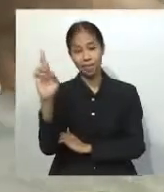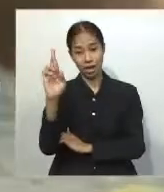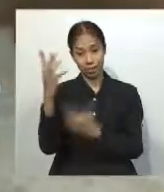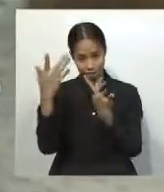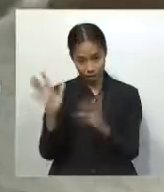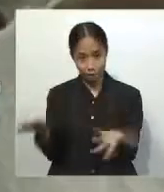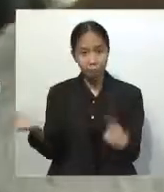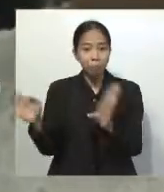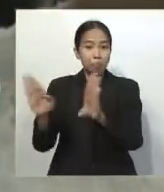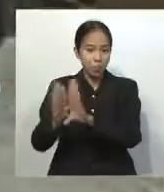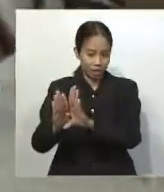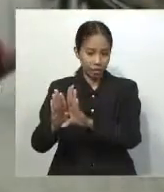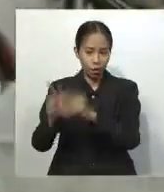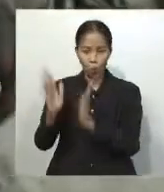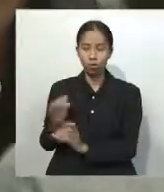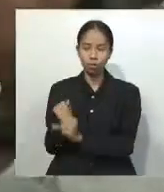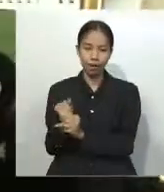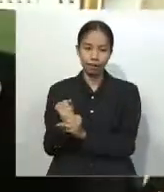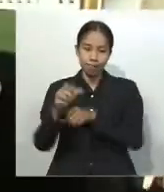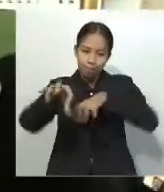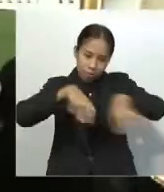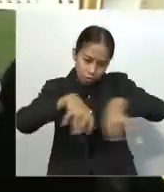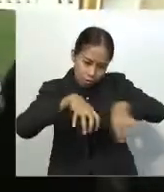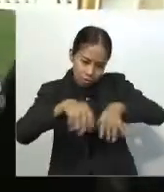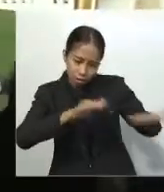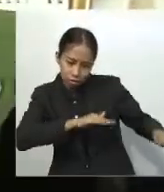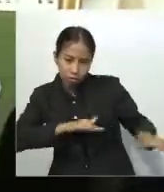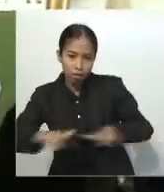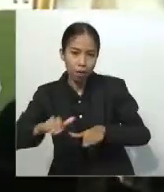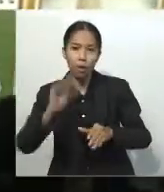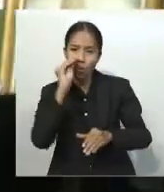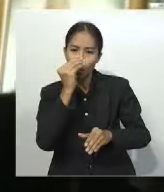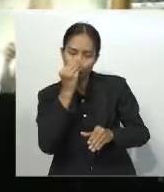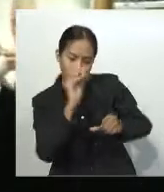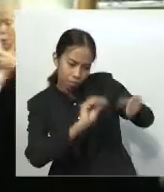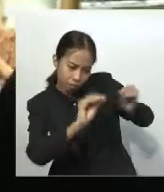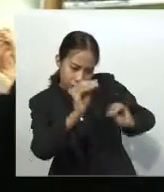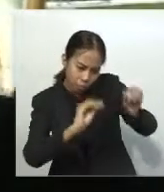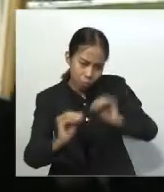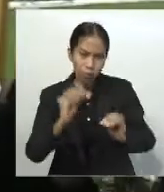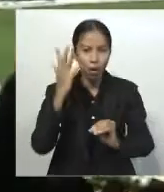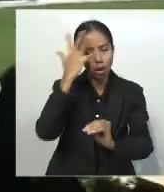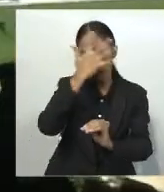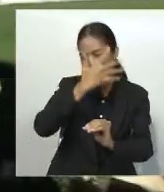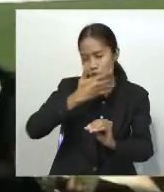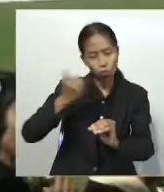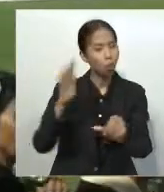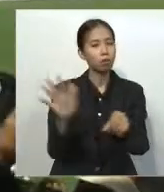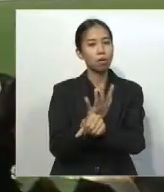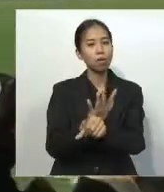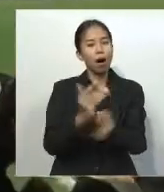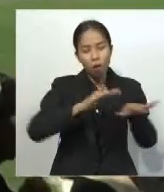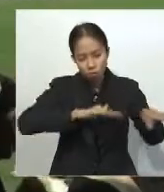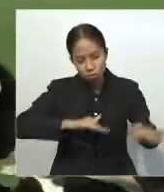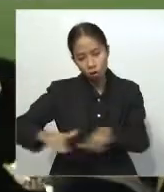ให้ทีมงานนะคะเข้าจัดเตรียมพื้นที่และปรับปรุงพื้นที่ประดับดอกไม้สดต่างๆให้มีความสมบูรณ์มากที่สุดเตรีย